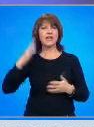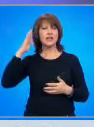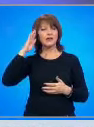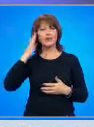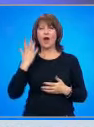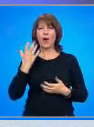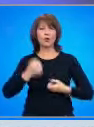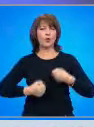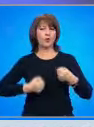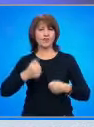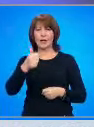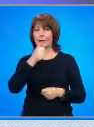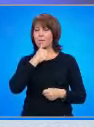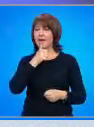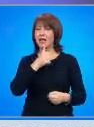и другирани?